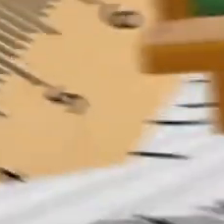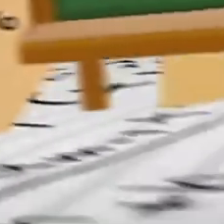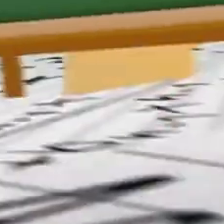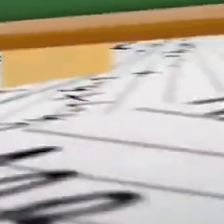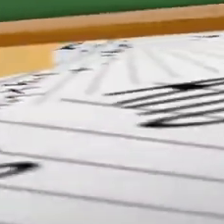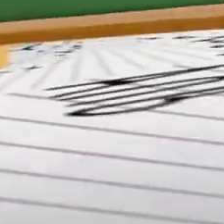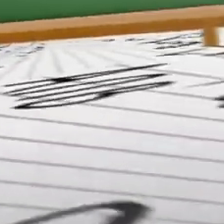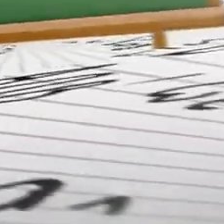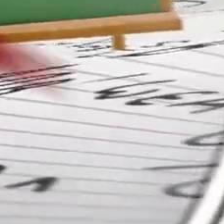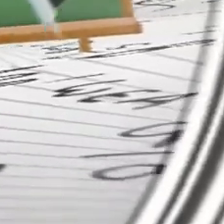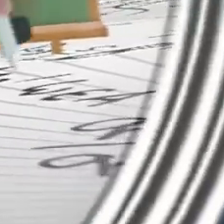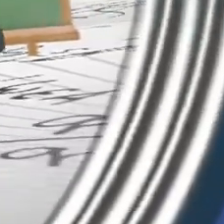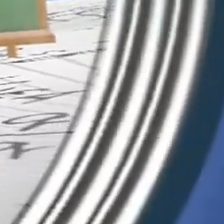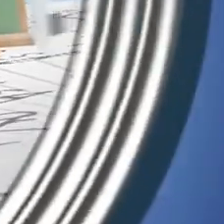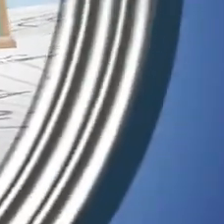Muzica